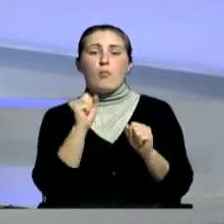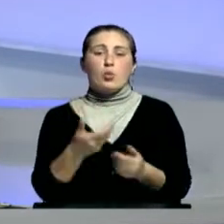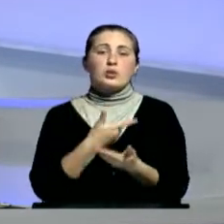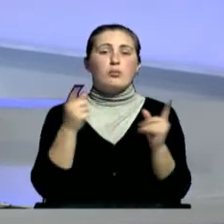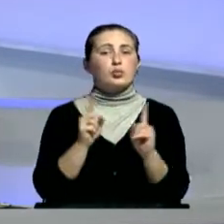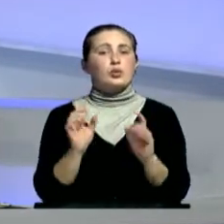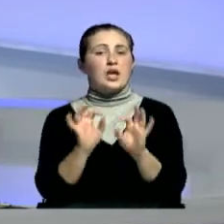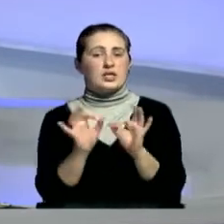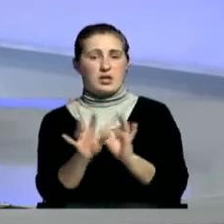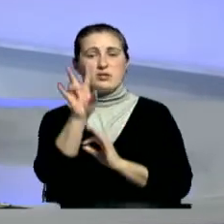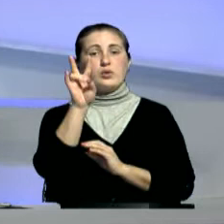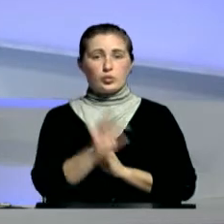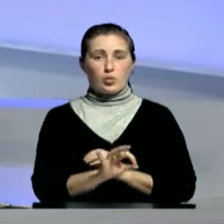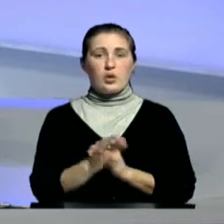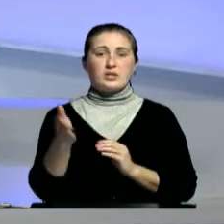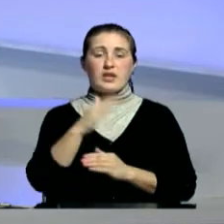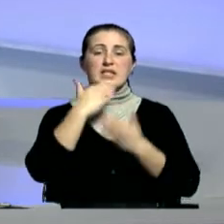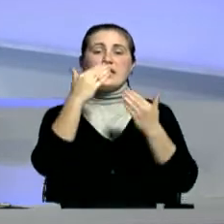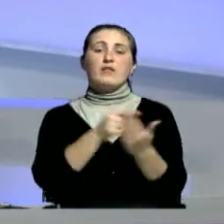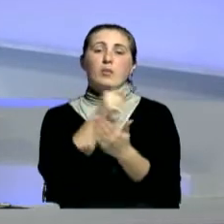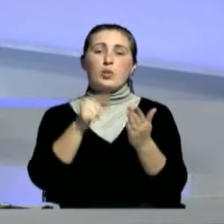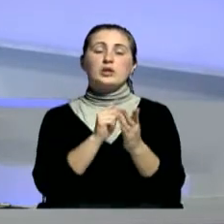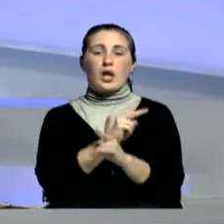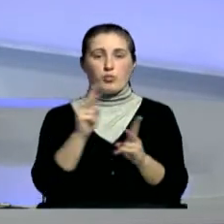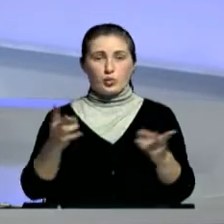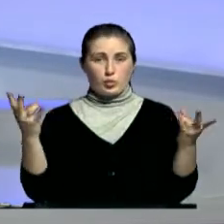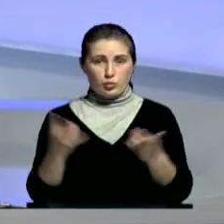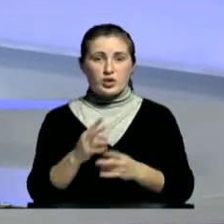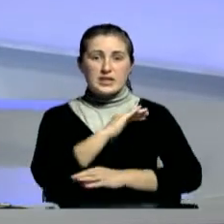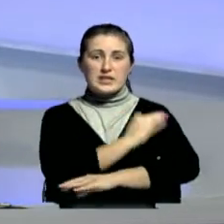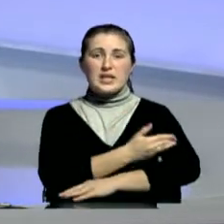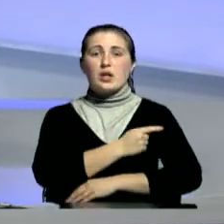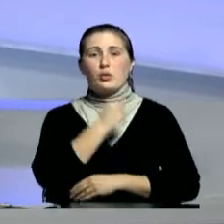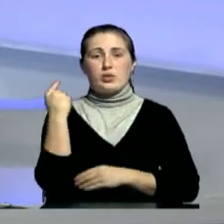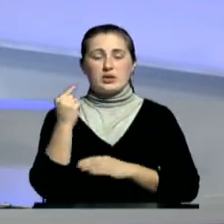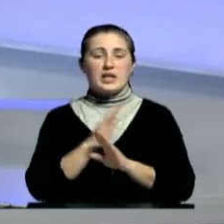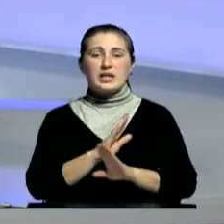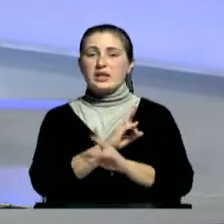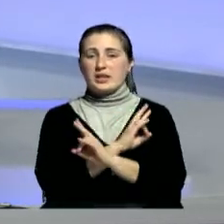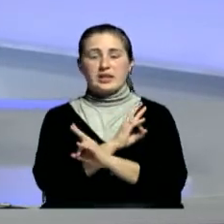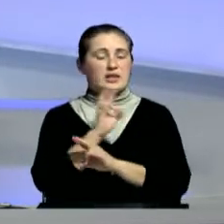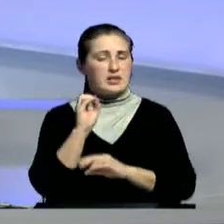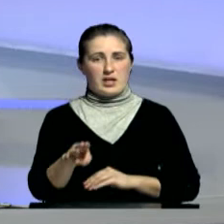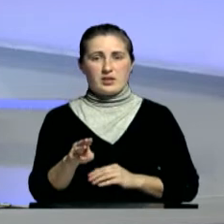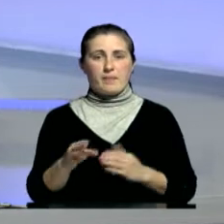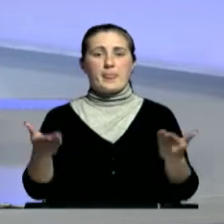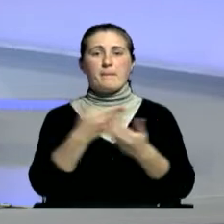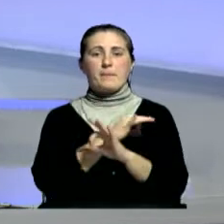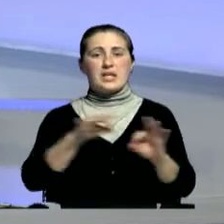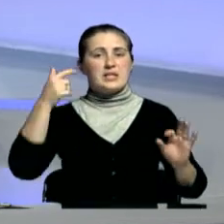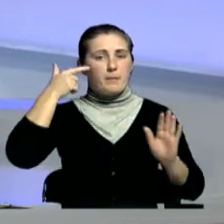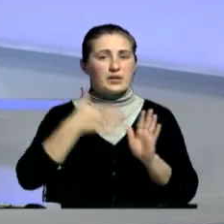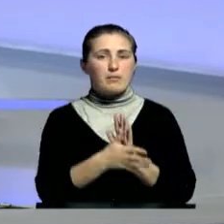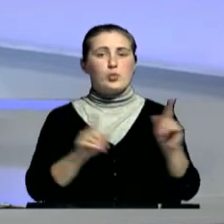что-то рассказывать, но... Давайте зададим вопрос. Кому-то нужна сильная Россия? Нет. Мы прекрасно понимаем,